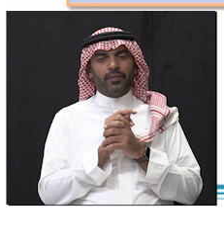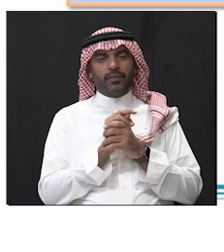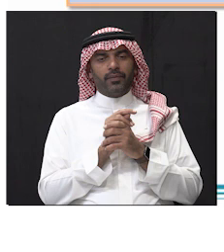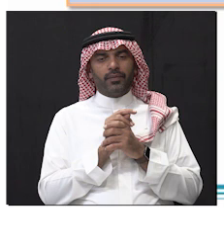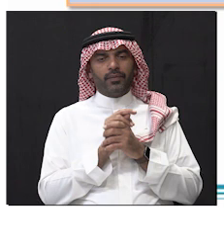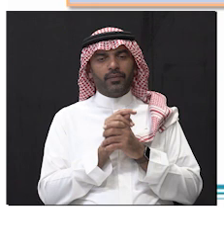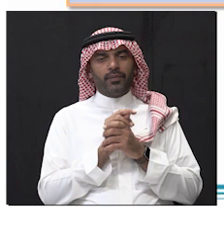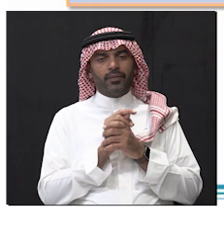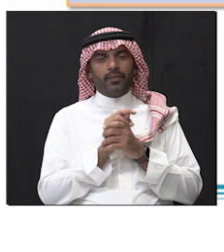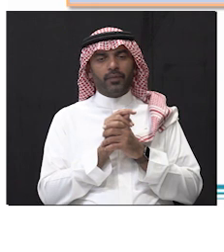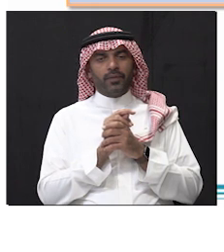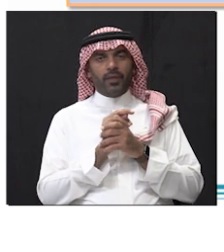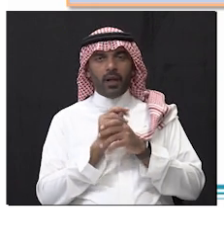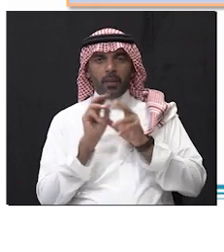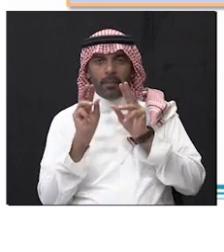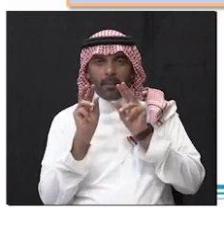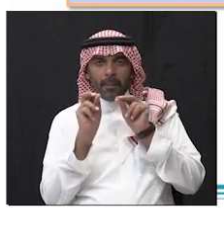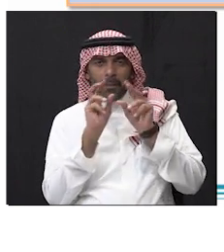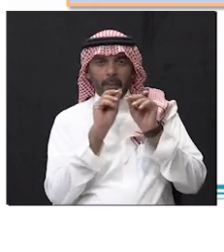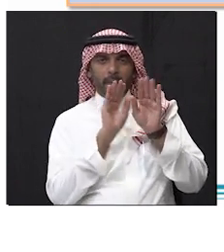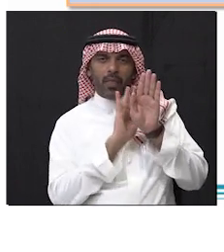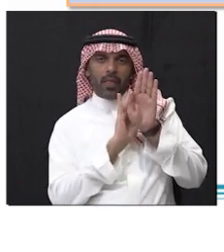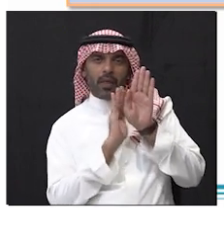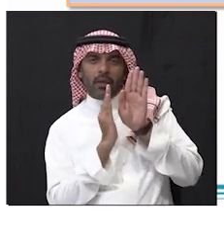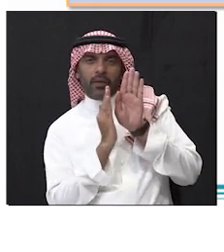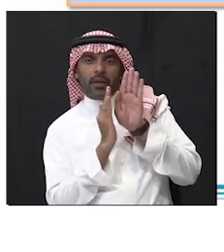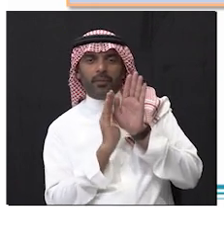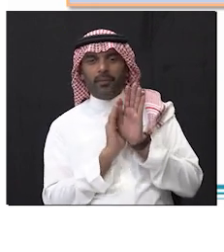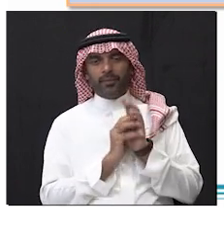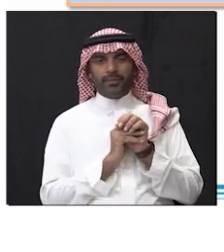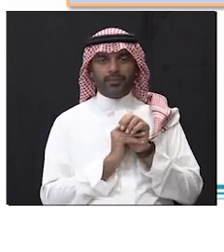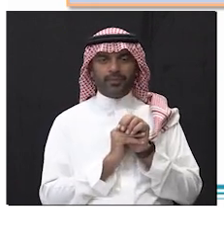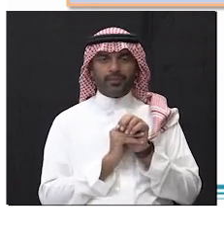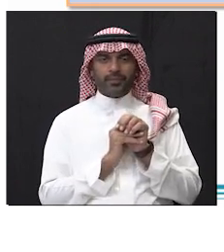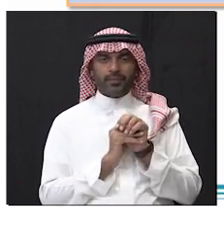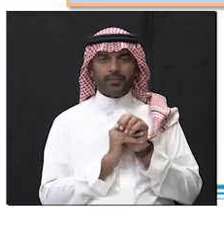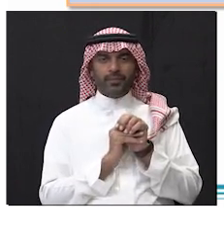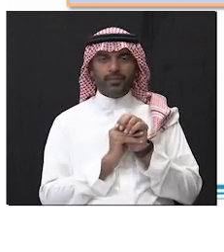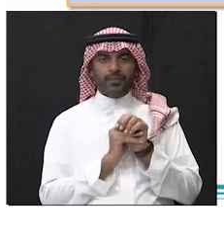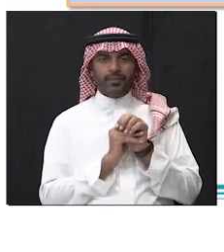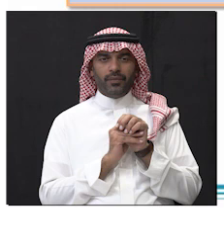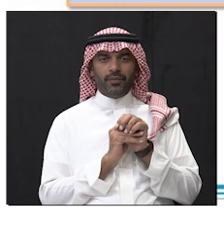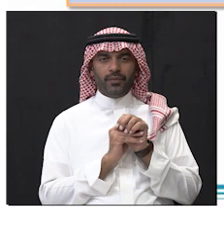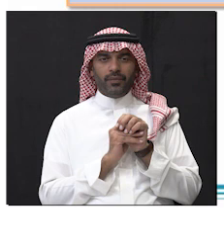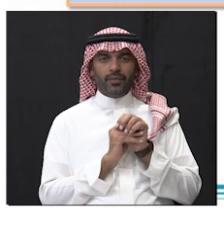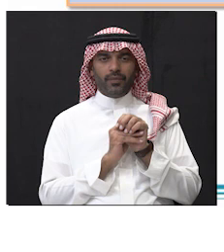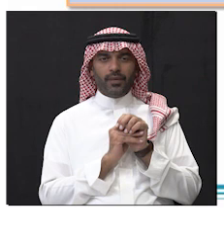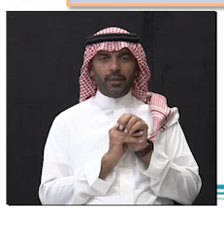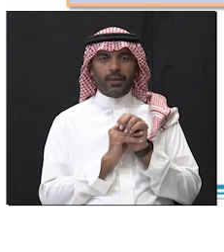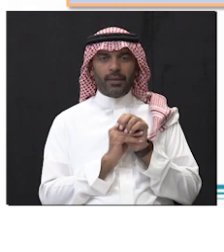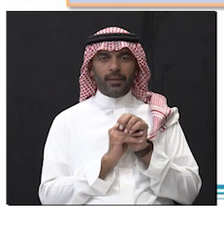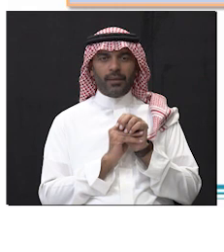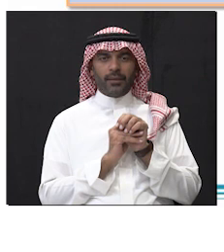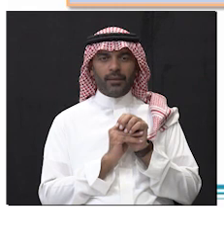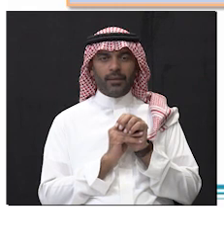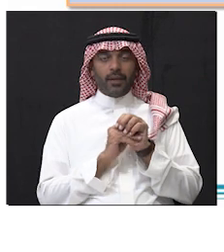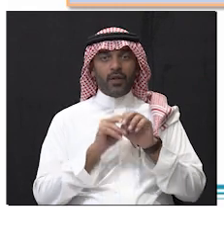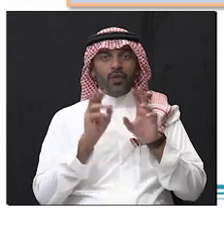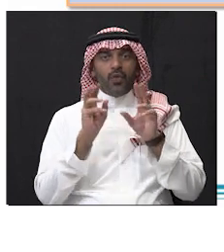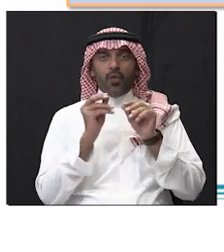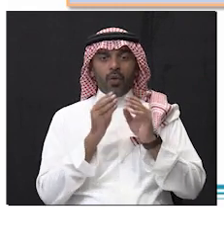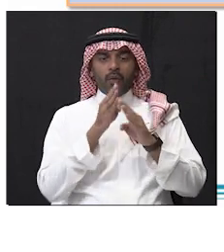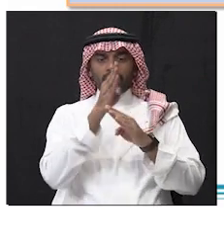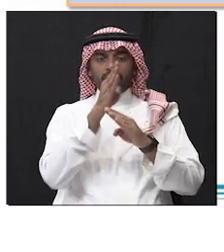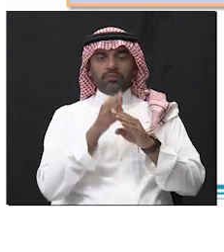أحسنتم، تماثل جانبي. ولاحظ أن التماثل الجانبي دائما يميزه أنه يوجد هناك